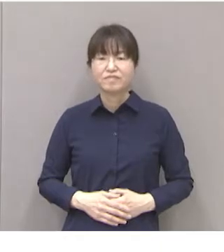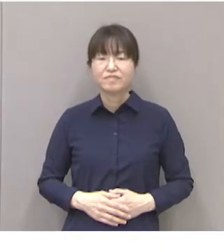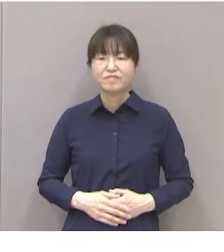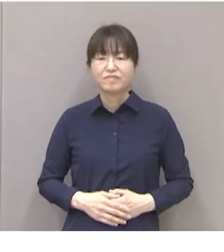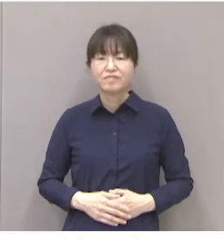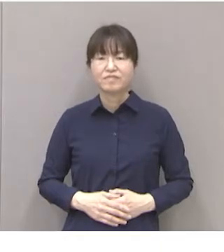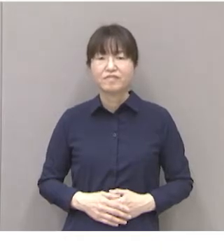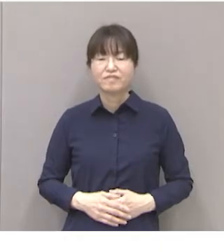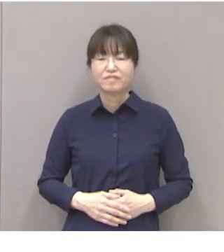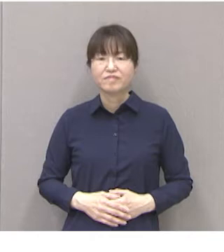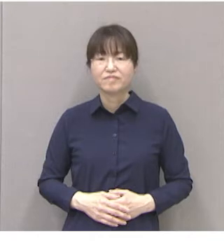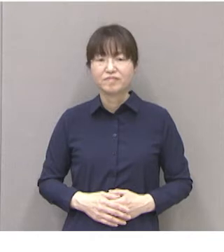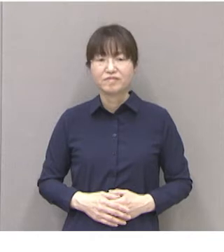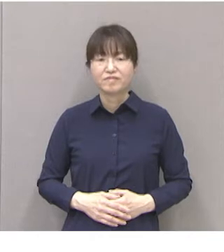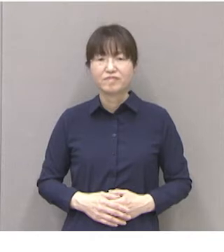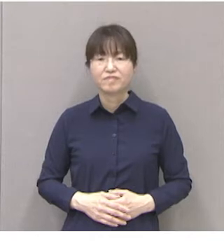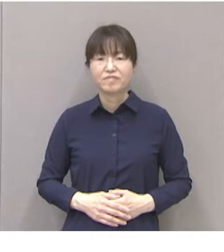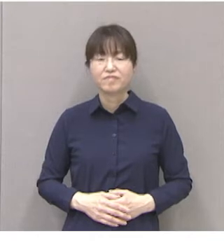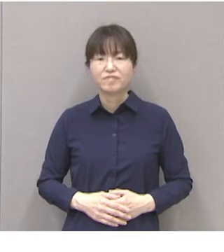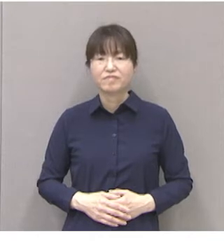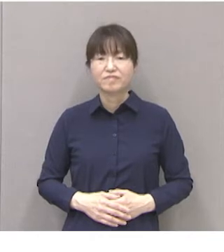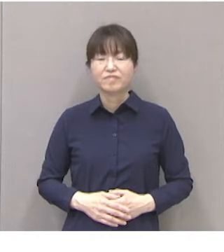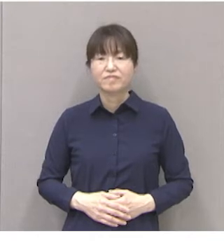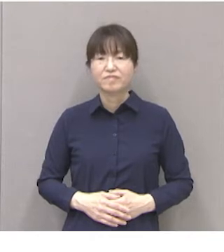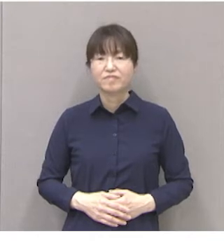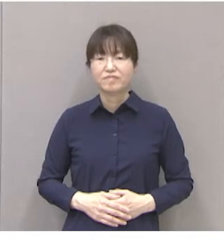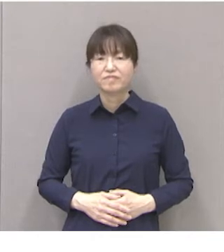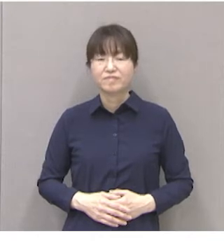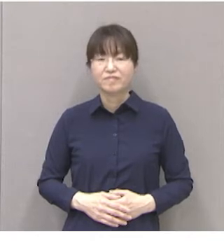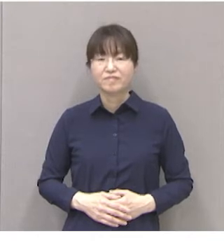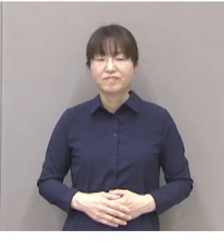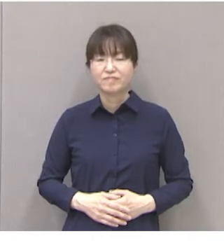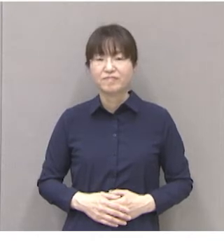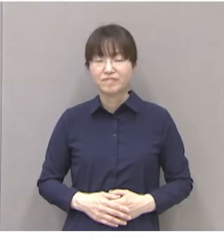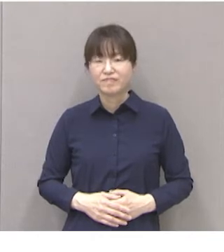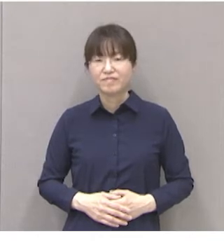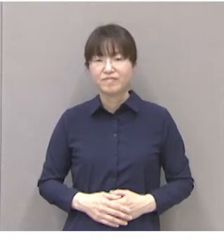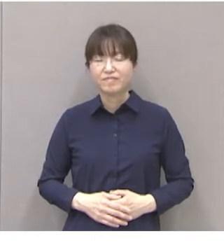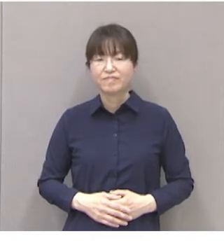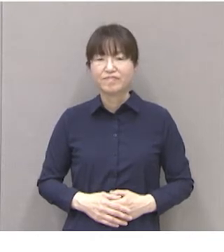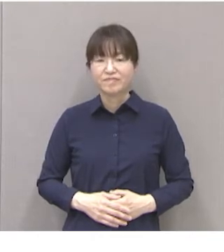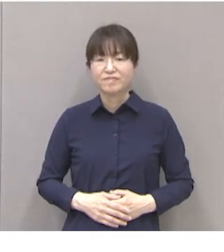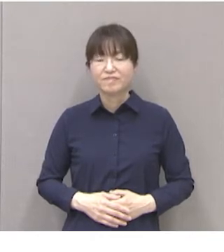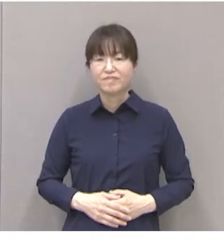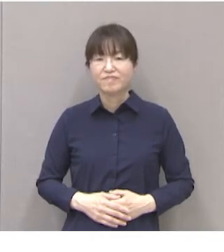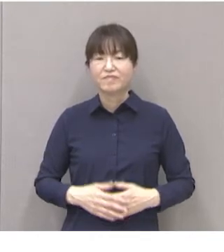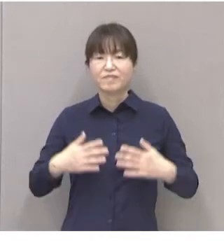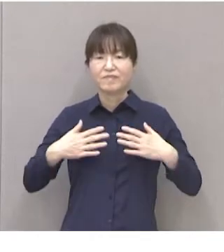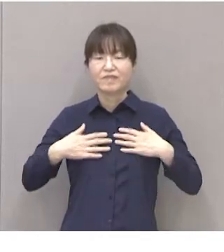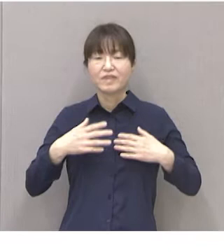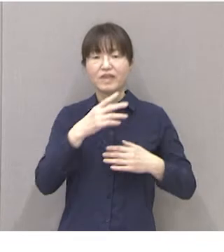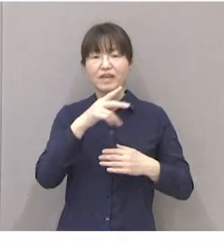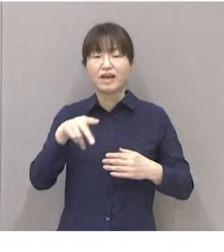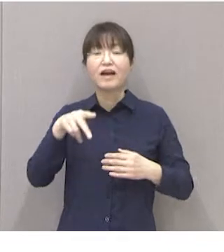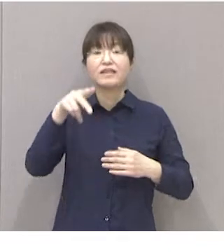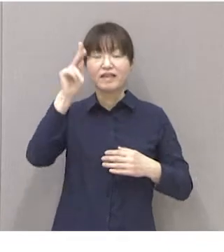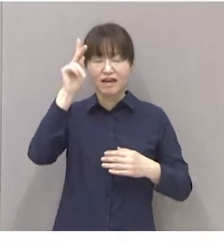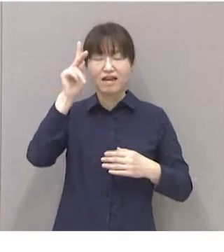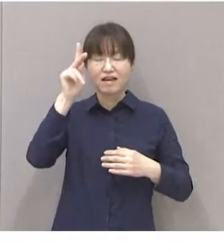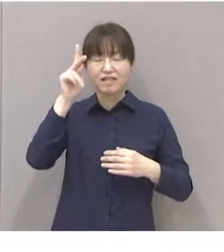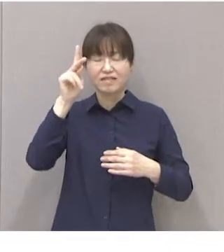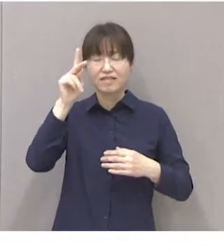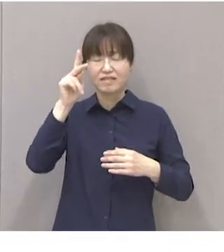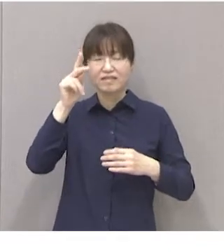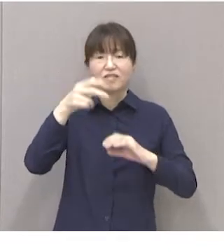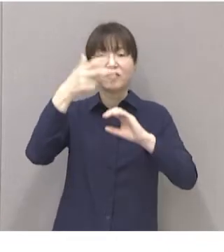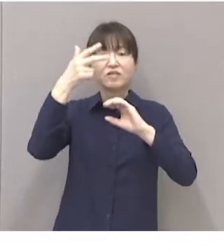あのこれどういうことかと言いますとこの向かって左側に見えてるのが実際に肺がんのですねあの組織